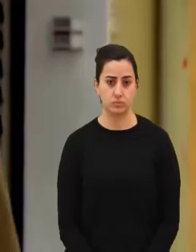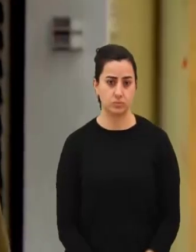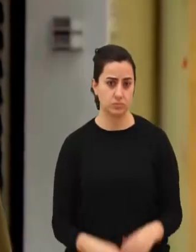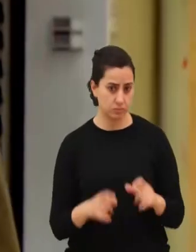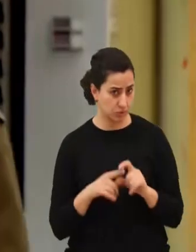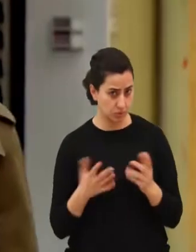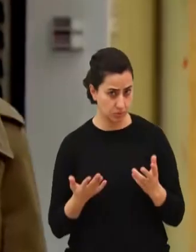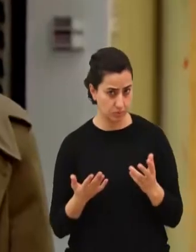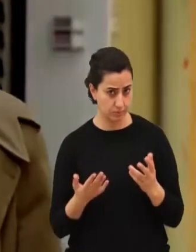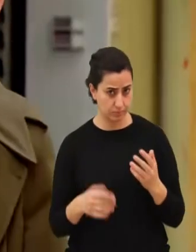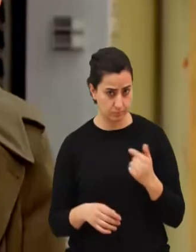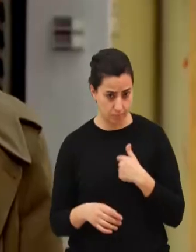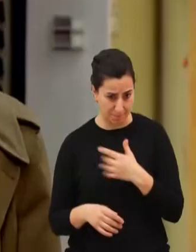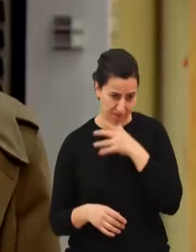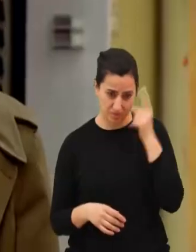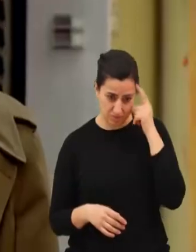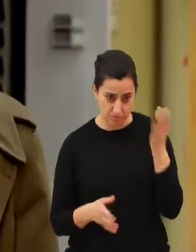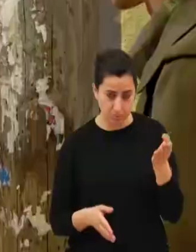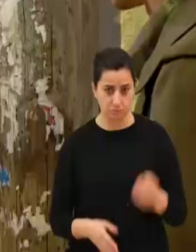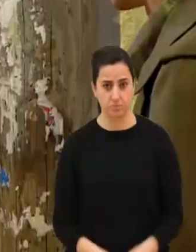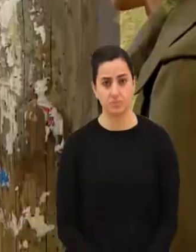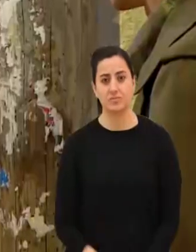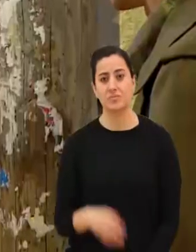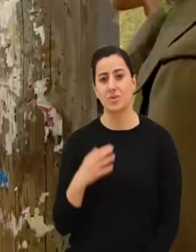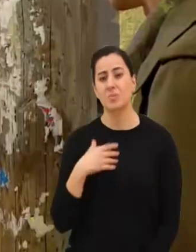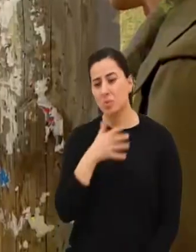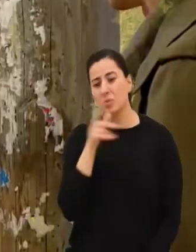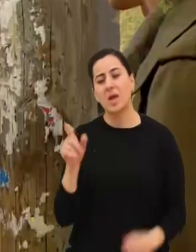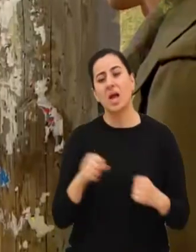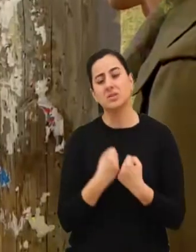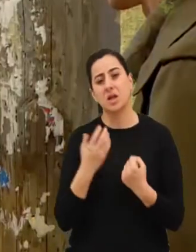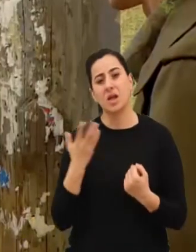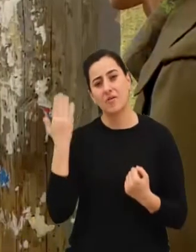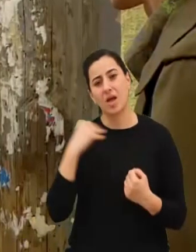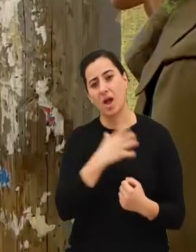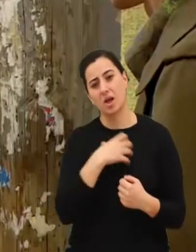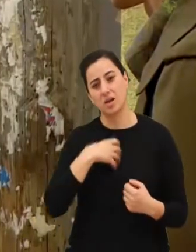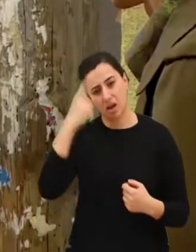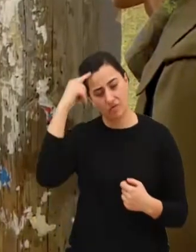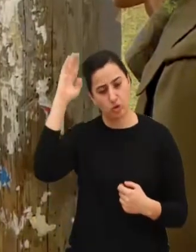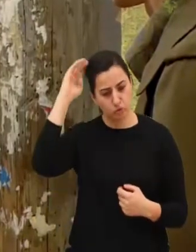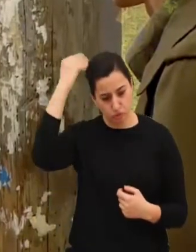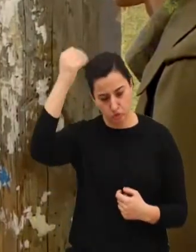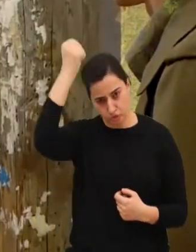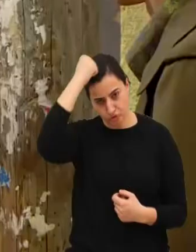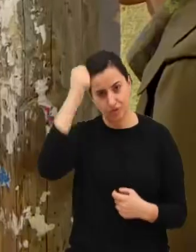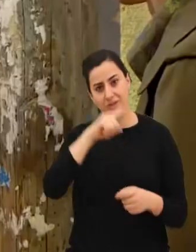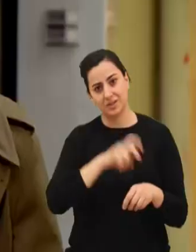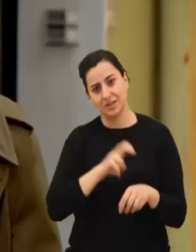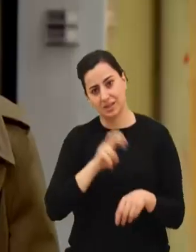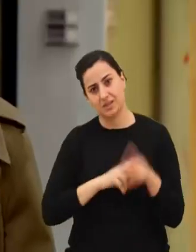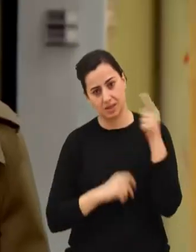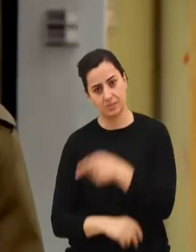Dilek yoksa... Benim bilerek yaptığımı falan mı düşünüyorsun? Yok, ben biliyorum Ali. Geçen gün annem kafana saksı düşürmüştü ya, onun intikamı o